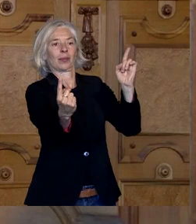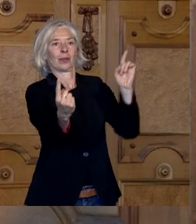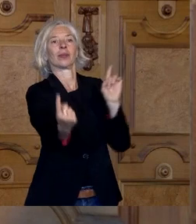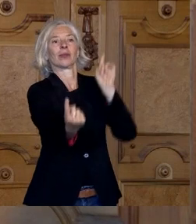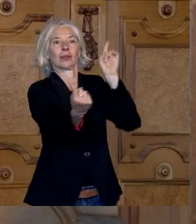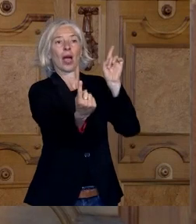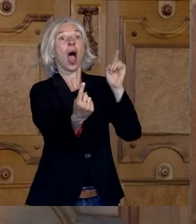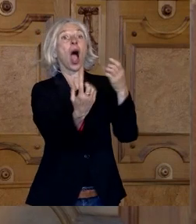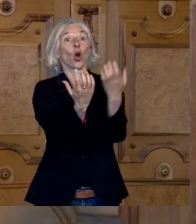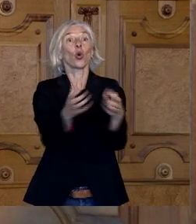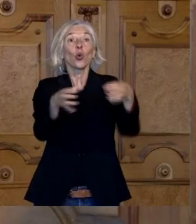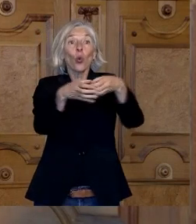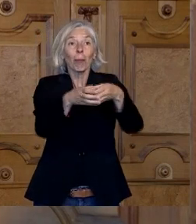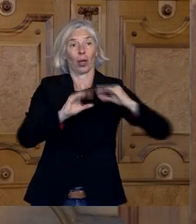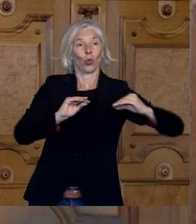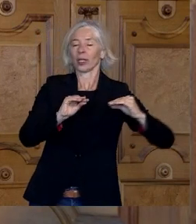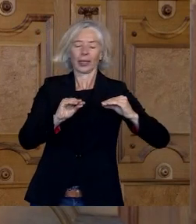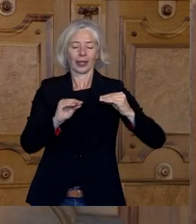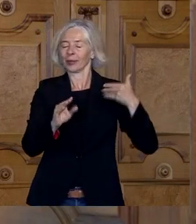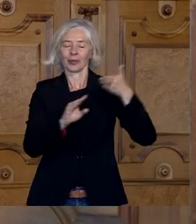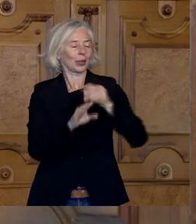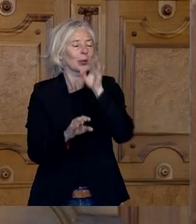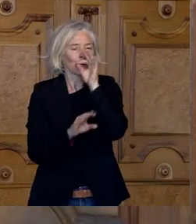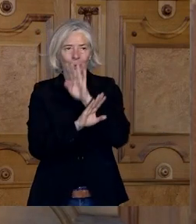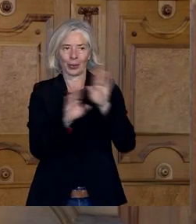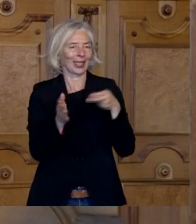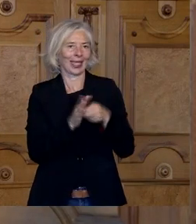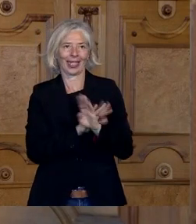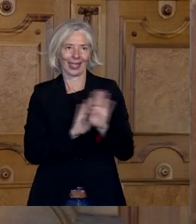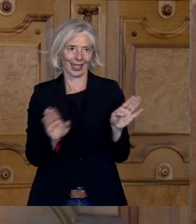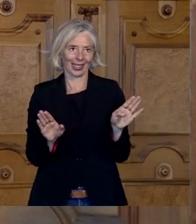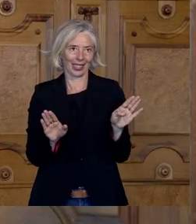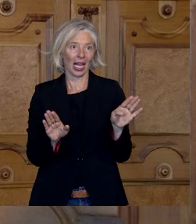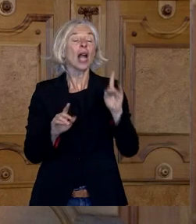leider derzeit nicht möglich sein. Also das heißt,